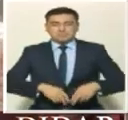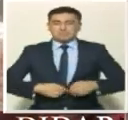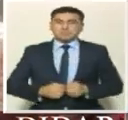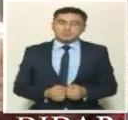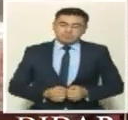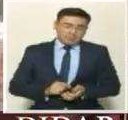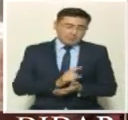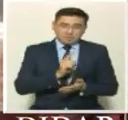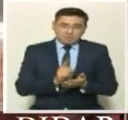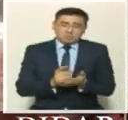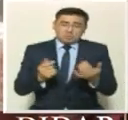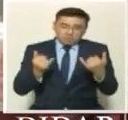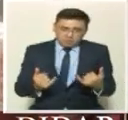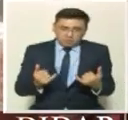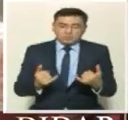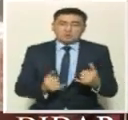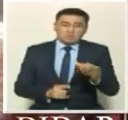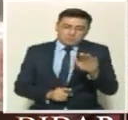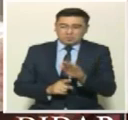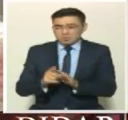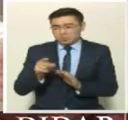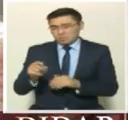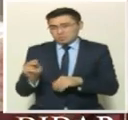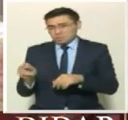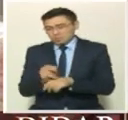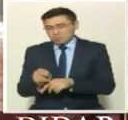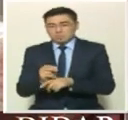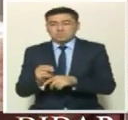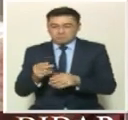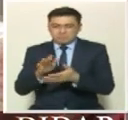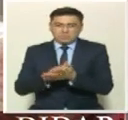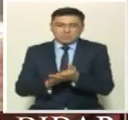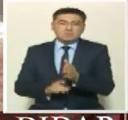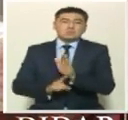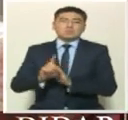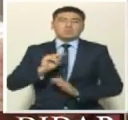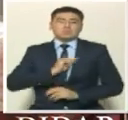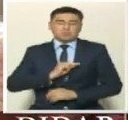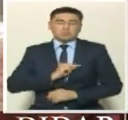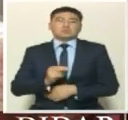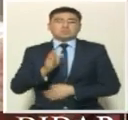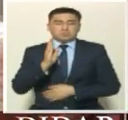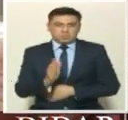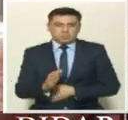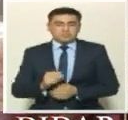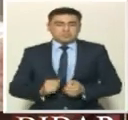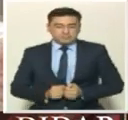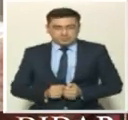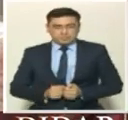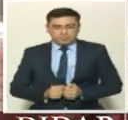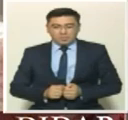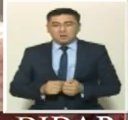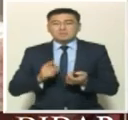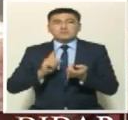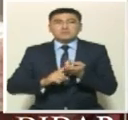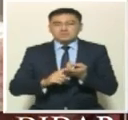бүгін іске қосады, себебі мамандар шарасын алуға жұмыстанып жатыр, себебі насос жасап тұр, бұл жерде жаңа фасысына байланысты.